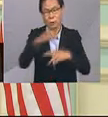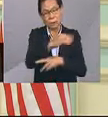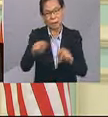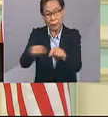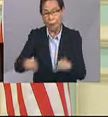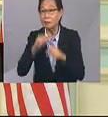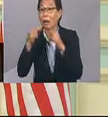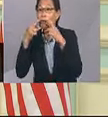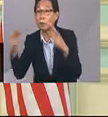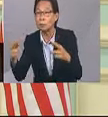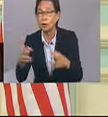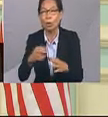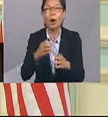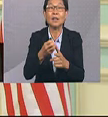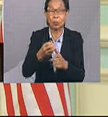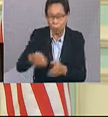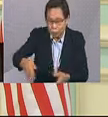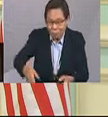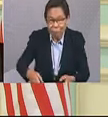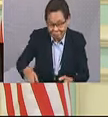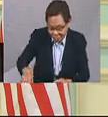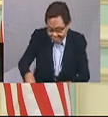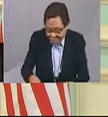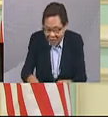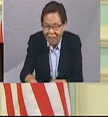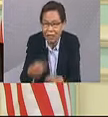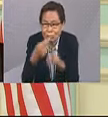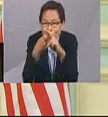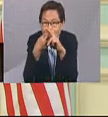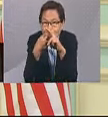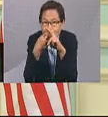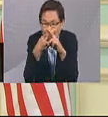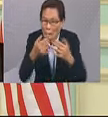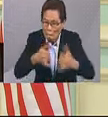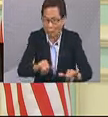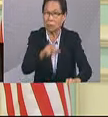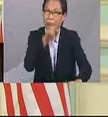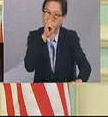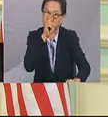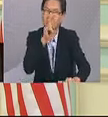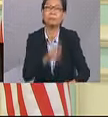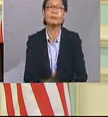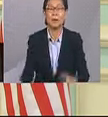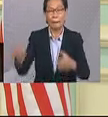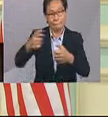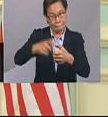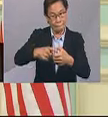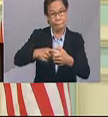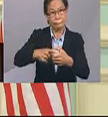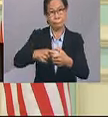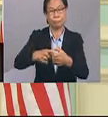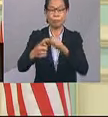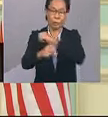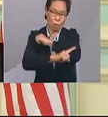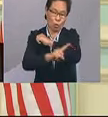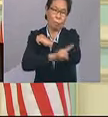yang tidak rasmi iaitu lorong-lorong tikus, masih lagi diperketatkan. Mengenai